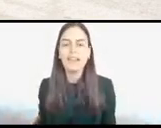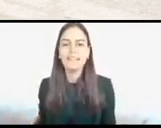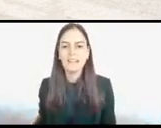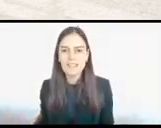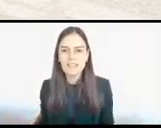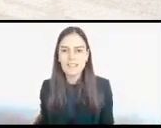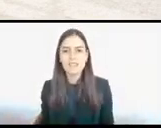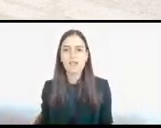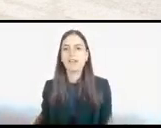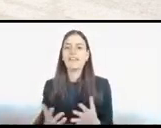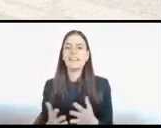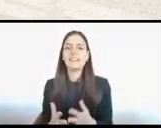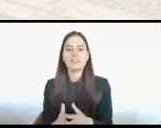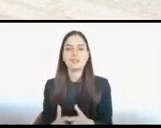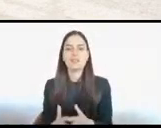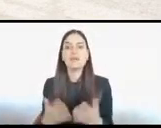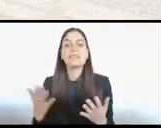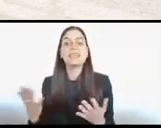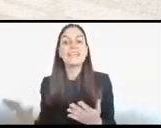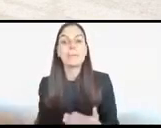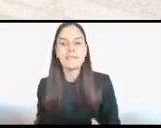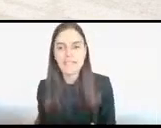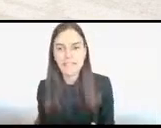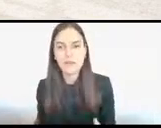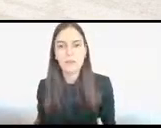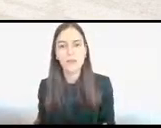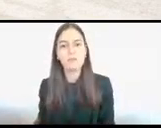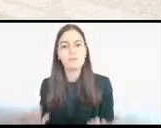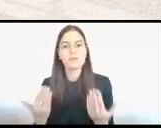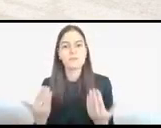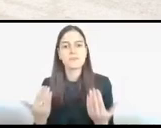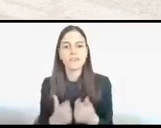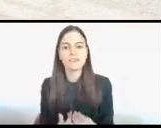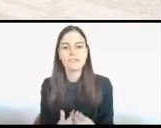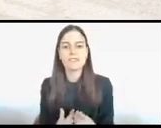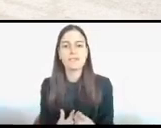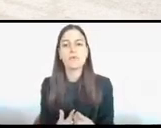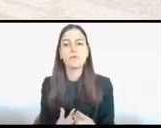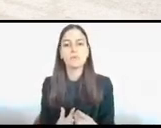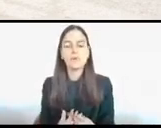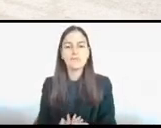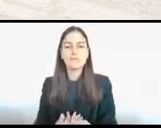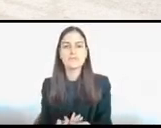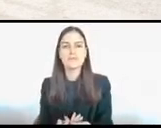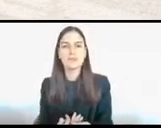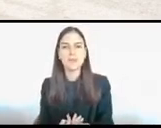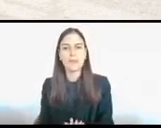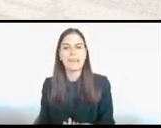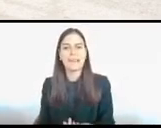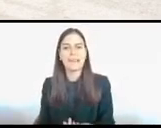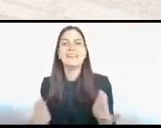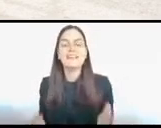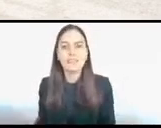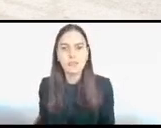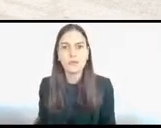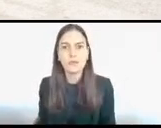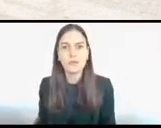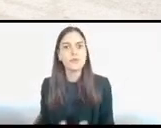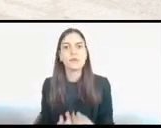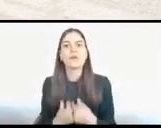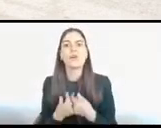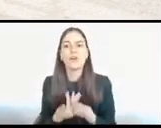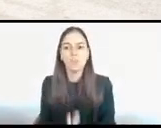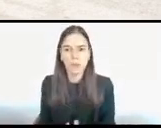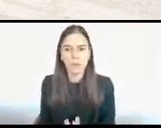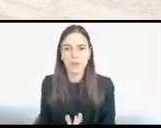profil d'investisseurs ayant soit une capacité d'emprunt, puisque c'est un investissement où on peut utiliser ce qu'on appelle l'effet de